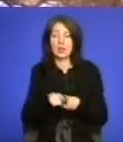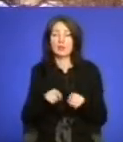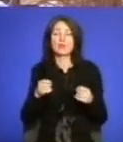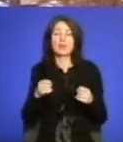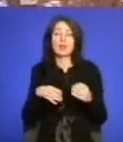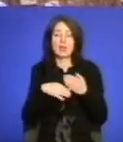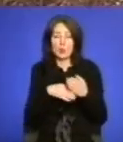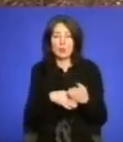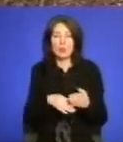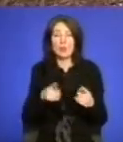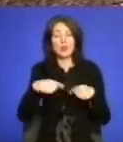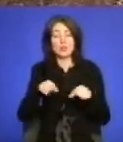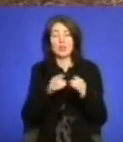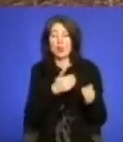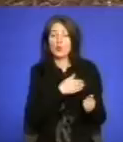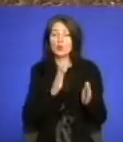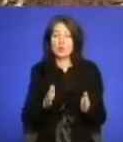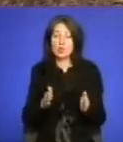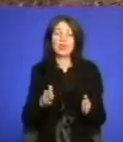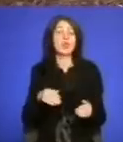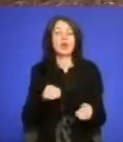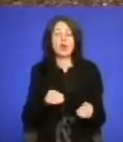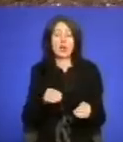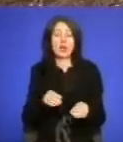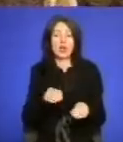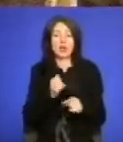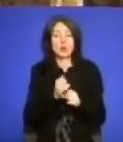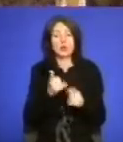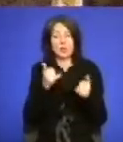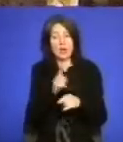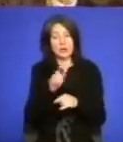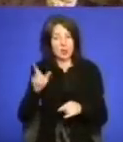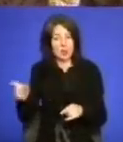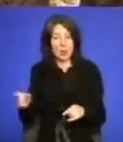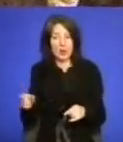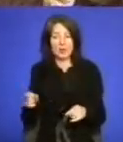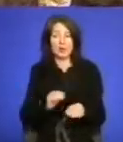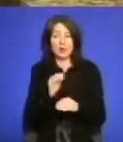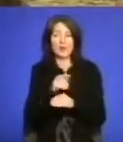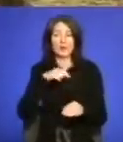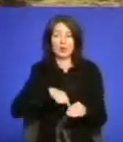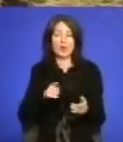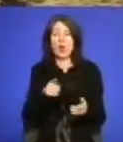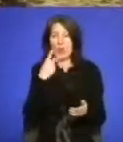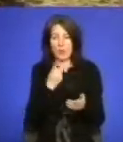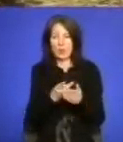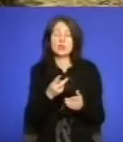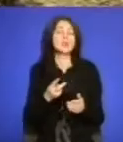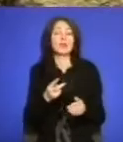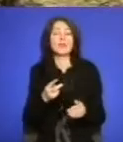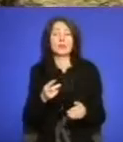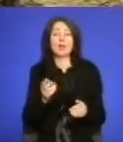додати святкового настрою тернополянам а й показати гостям зі східних областей наші великодні традиції а це школярі із